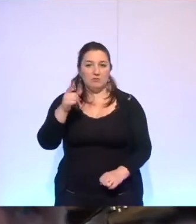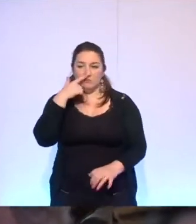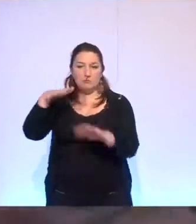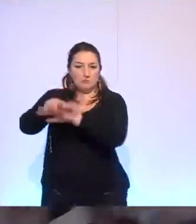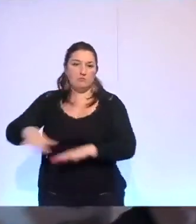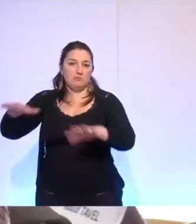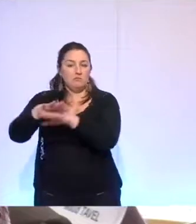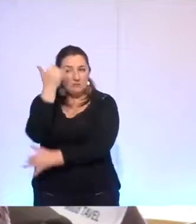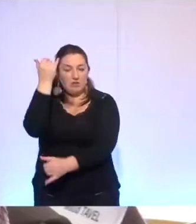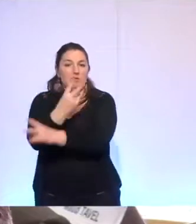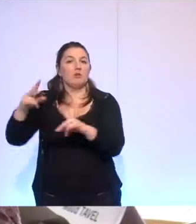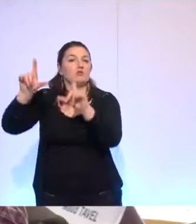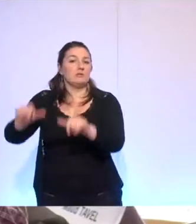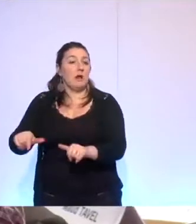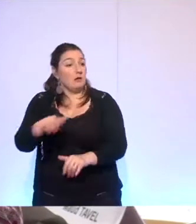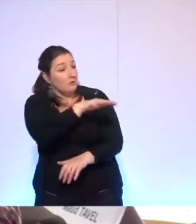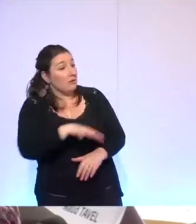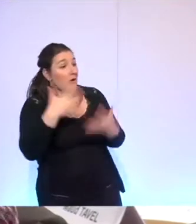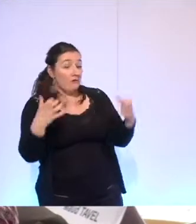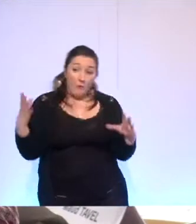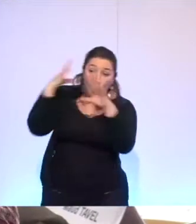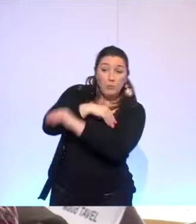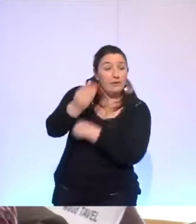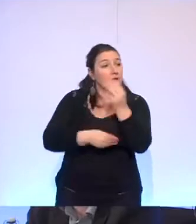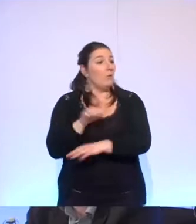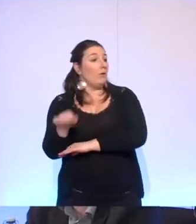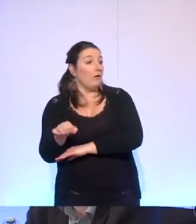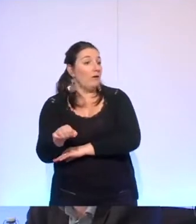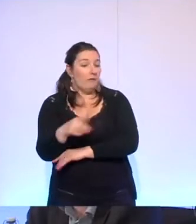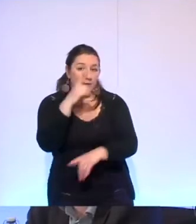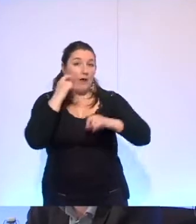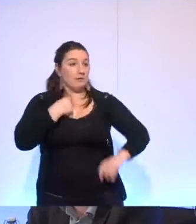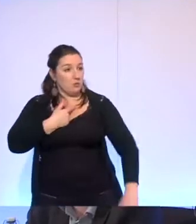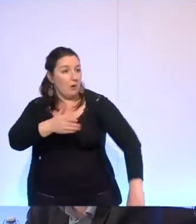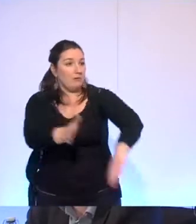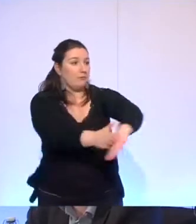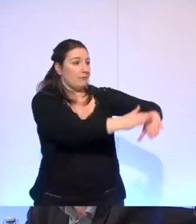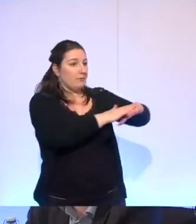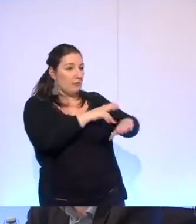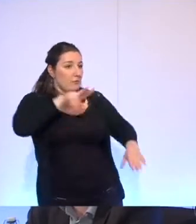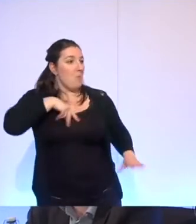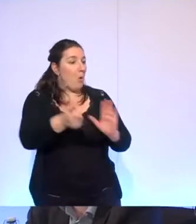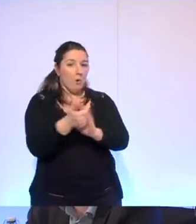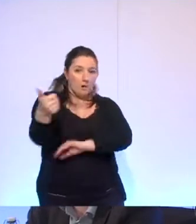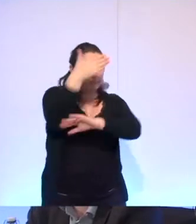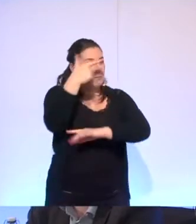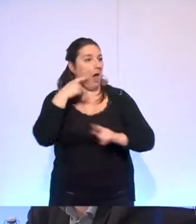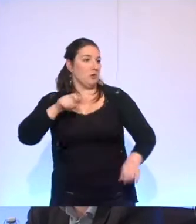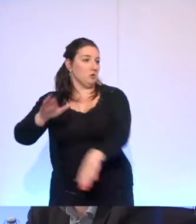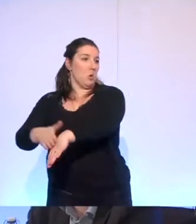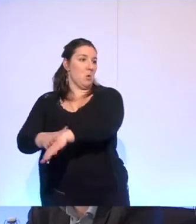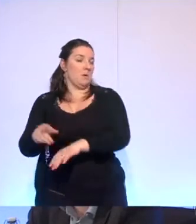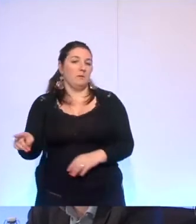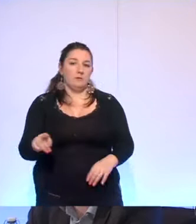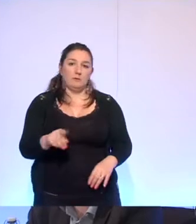voulaient l'oublier ou ne pas en tenir compte, je serai de ceux qui rappelleront ce que portent ces idées, à chaque fois que nécessaire. Elles se